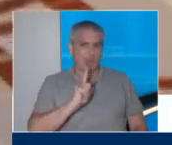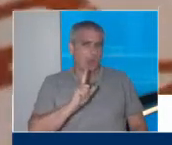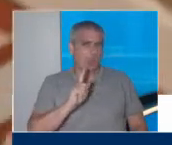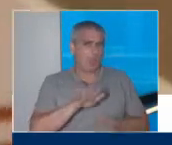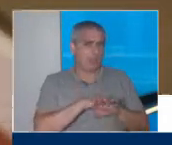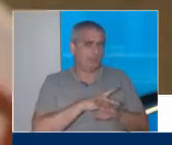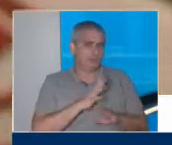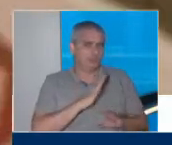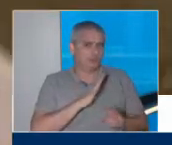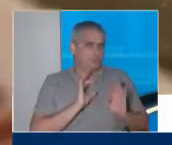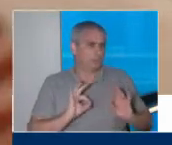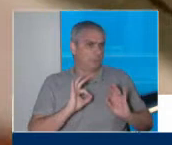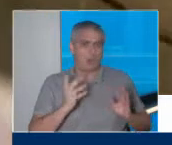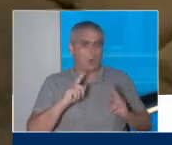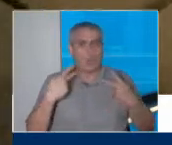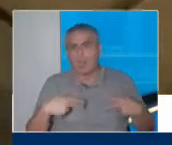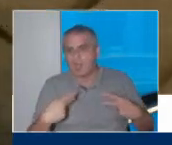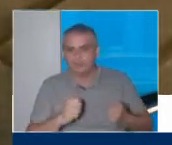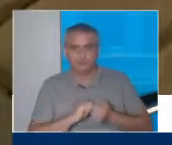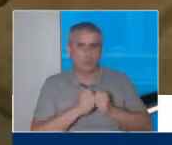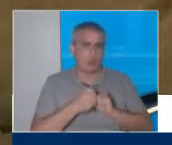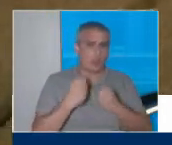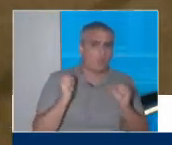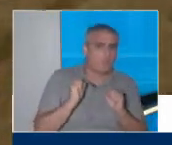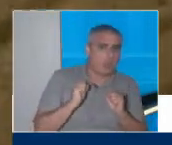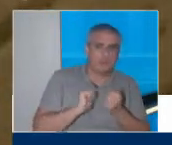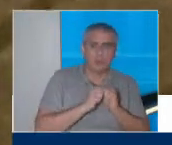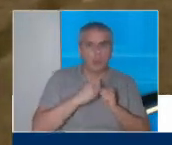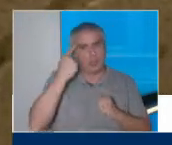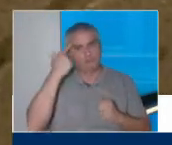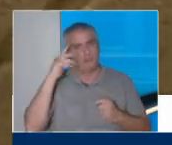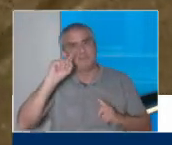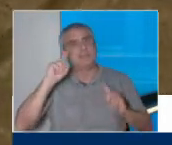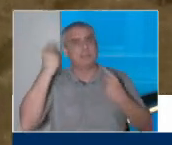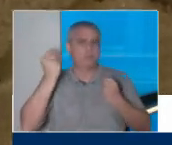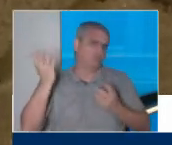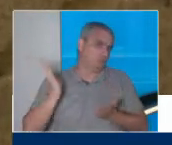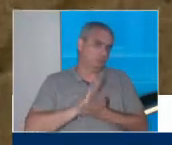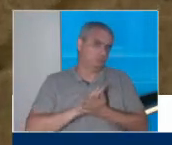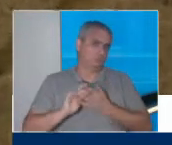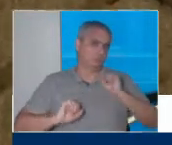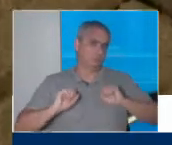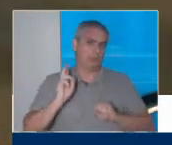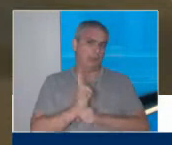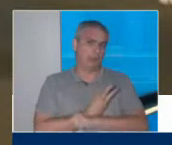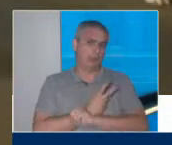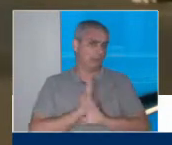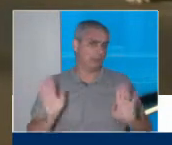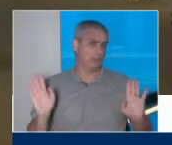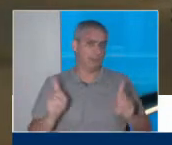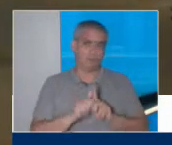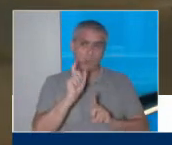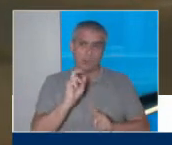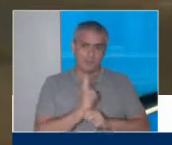לא הרגיש בכלל מאוים, זה לא שהוא חשש או שהוא פחד או שהוא חשב שיכול לקרות משהו, הוא פשוט התנהג כמו